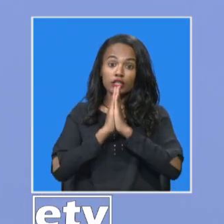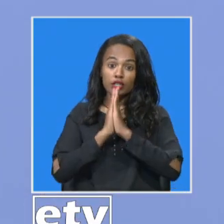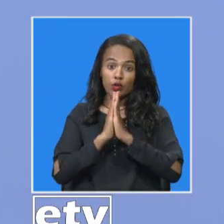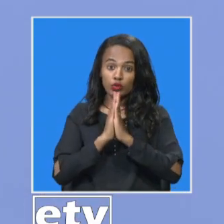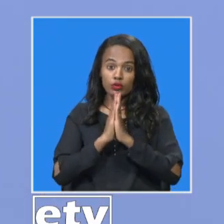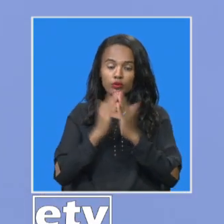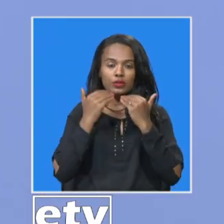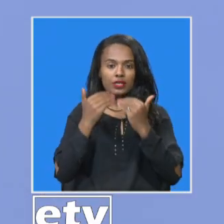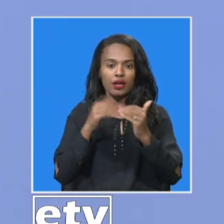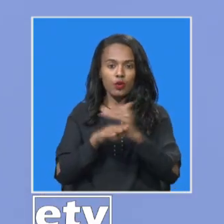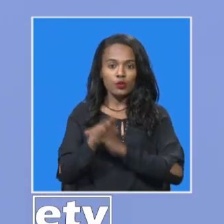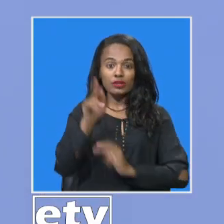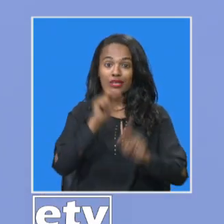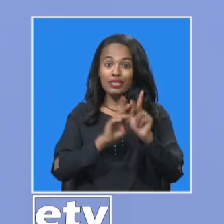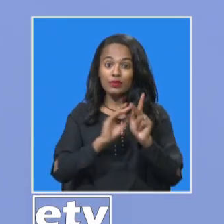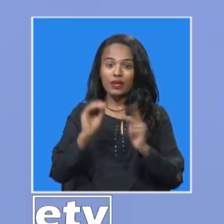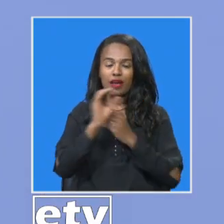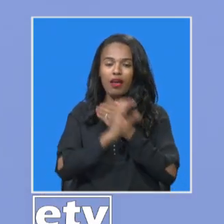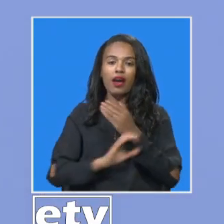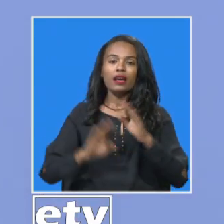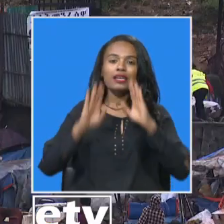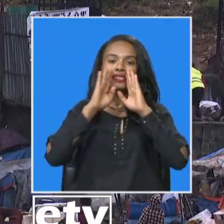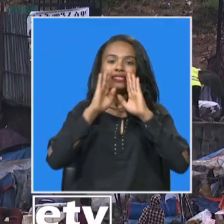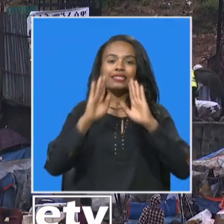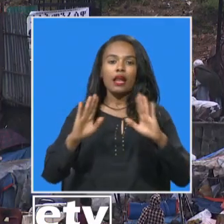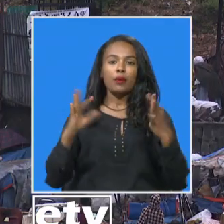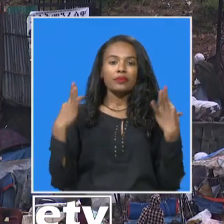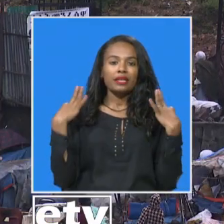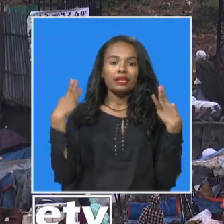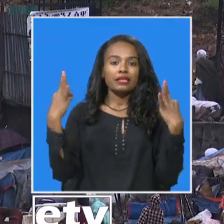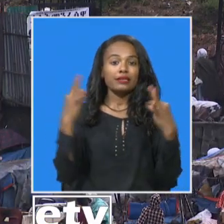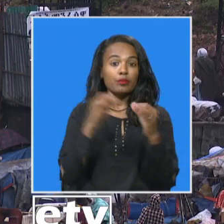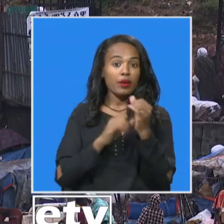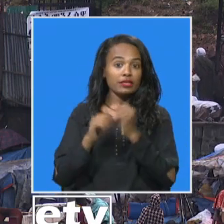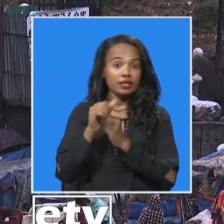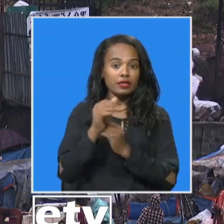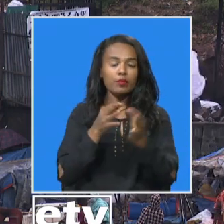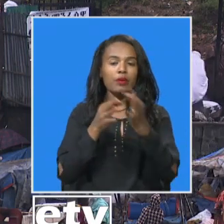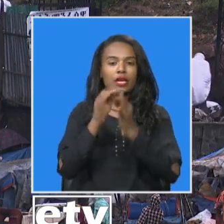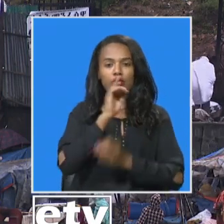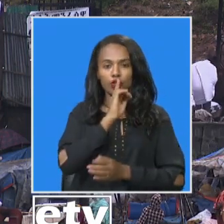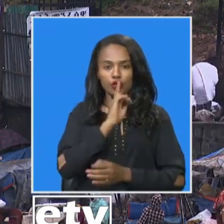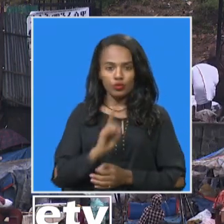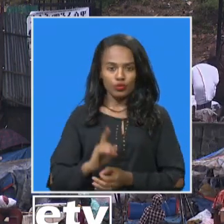ምስጋና ውስጥ የህዝብና የሀገርን ሰላምና ጤንነትን ማስቀደም መገለጫቸው ነው።